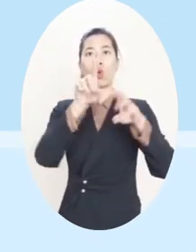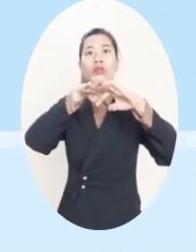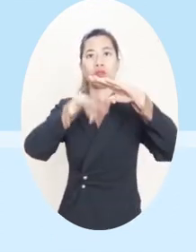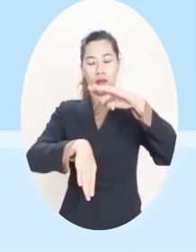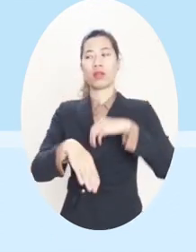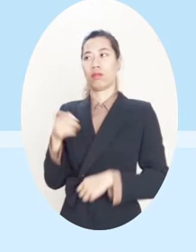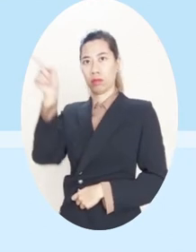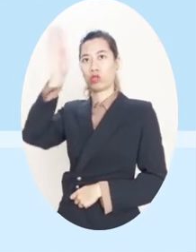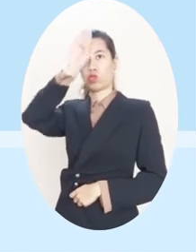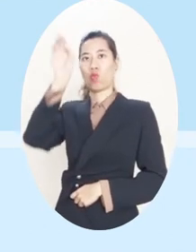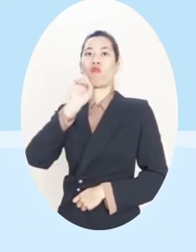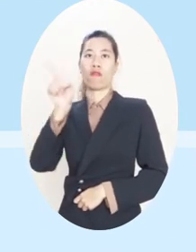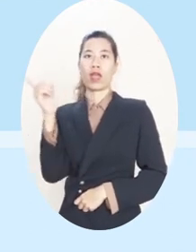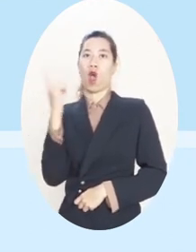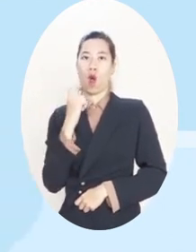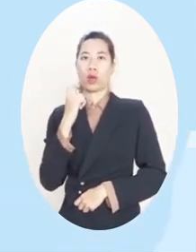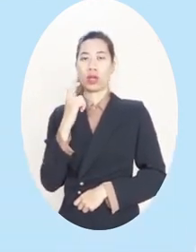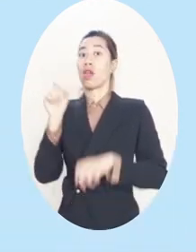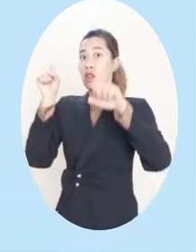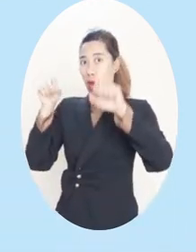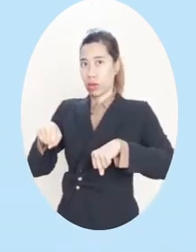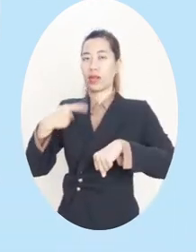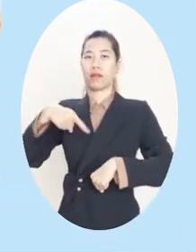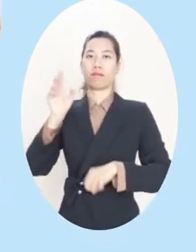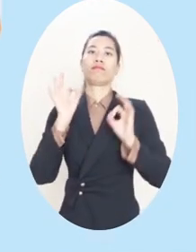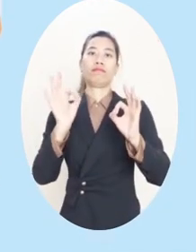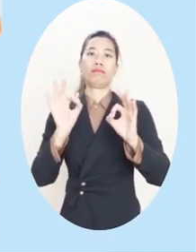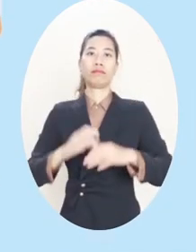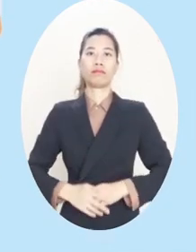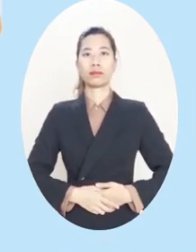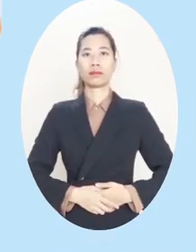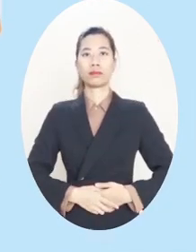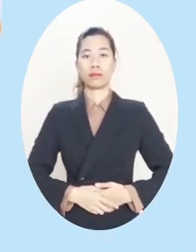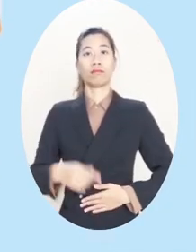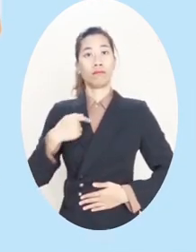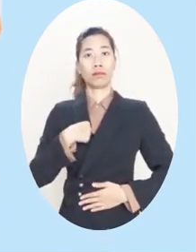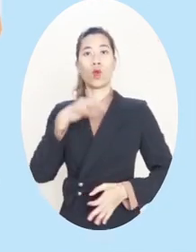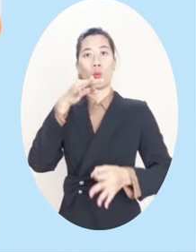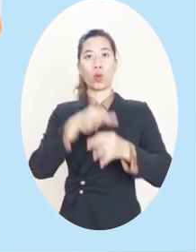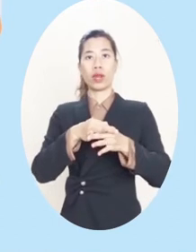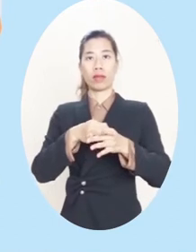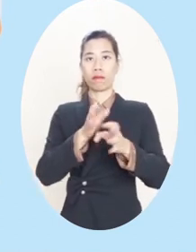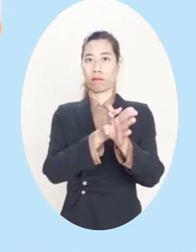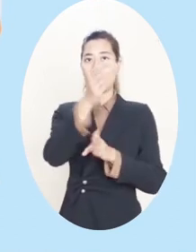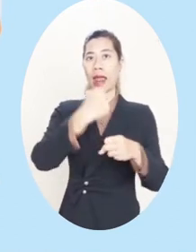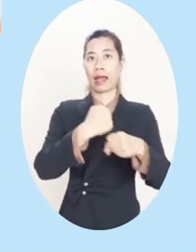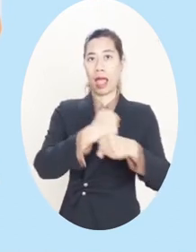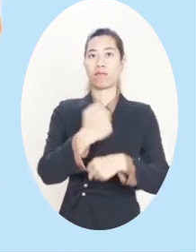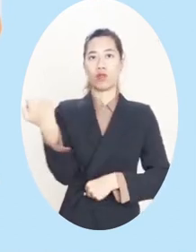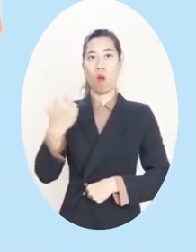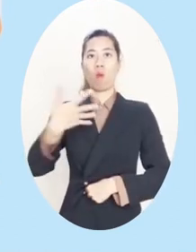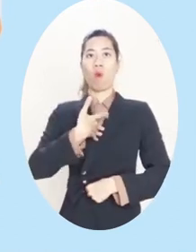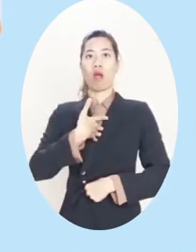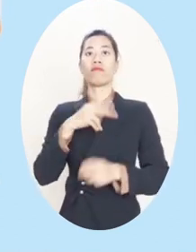hợp người lao động đang nuôi con dưới 12 tháng tuổi. Người lao động có quyền quyết định lựa chọn làm hoặc không làm nghề, công